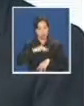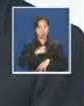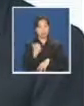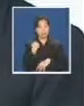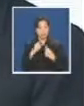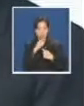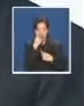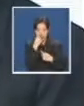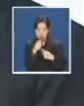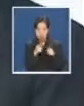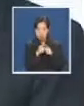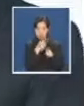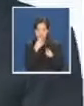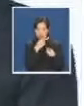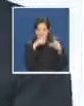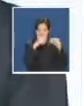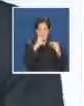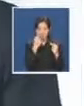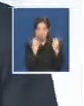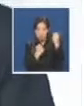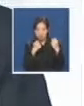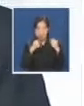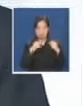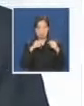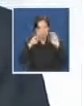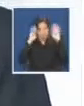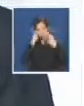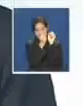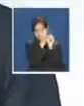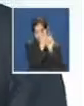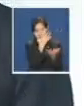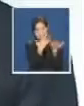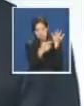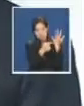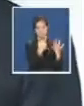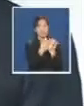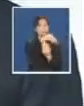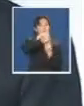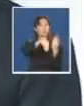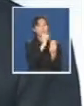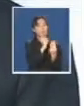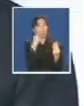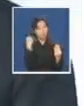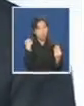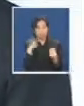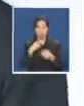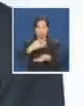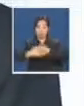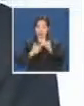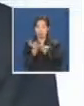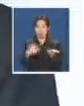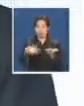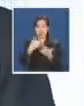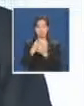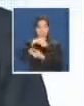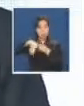เหล่านี้นั้นเป็นบุคคลซึ่งมีรายได้ที่มีพี่เจนอยู่แล้วนะครับตรงกันข้ามนะครับถ้าที่เขาจะกลายเป็นหนี้เสียเรากลับมั่นใจ